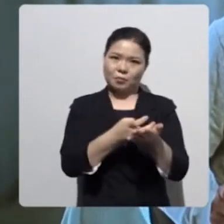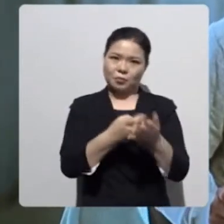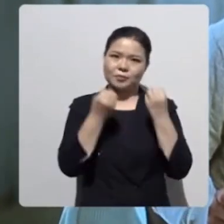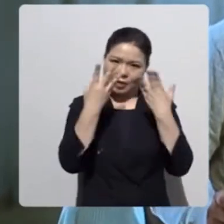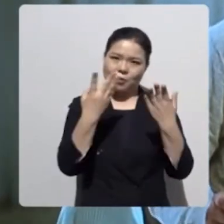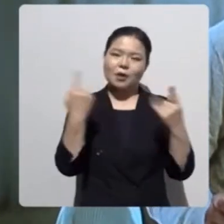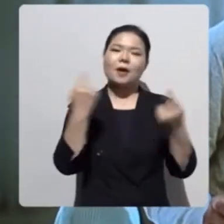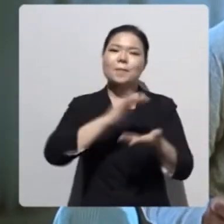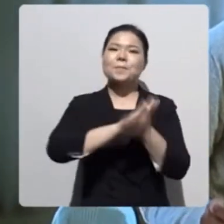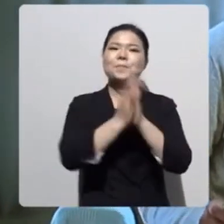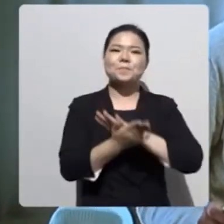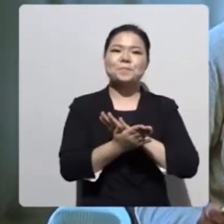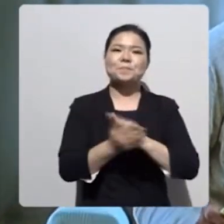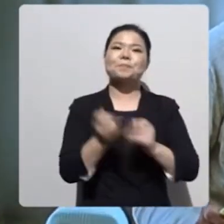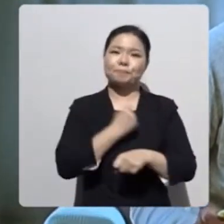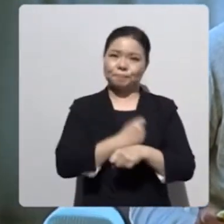시작하겠습니다.